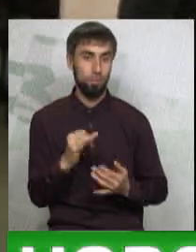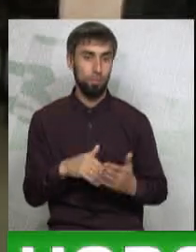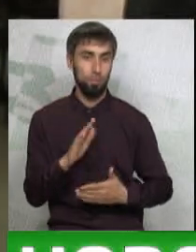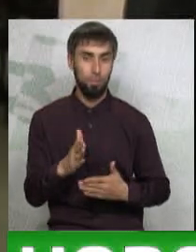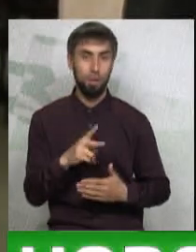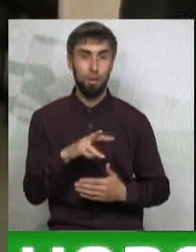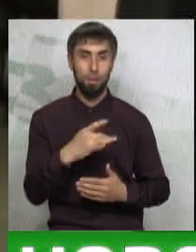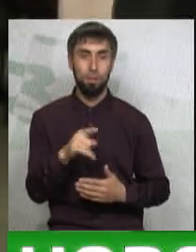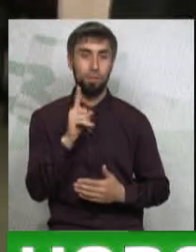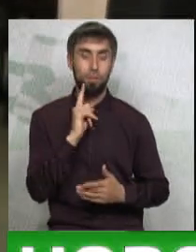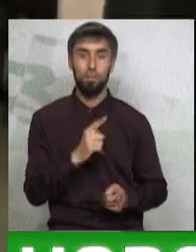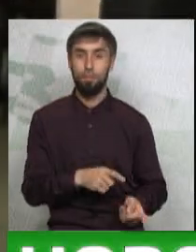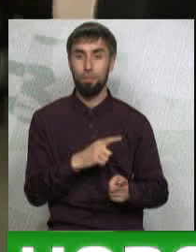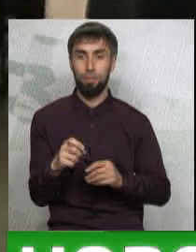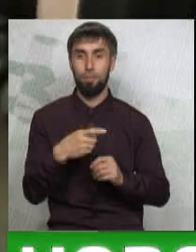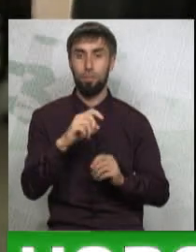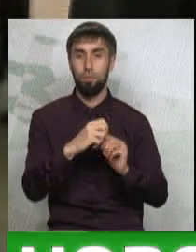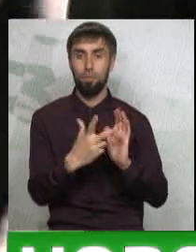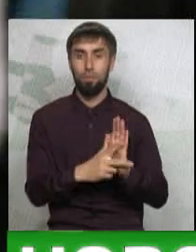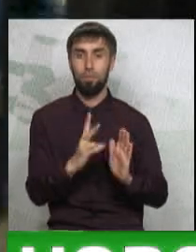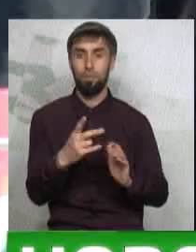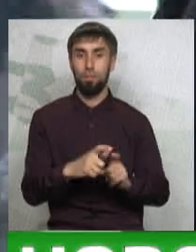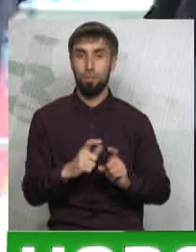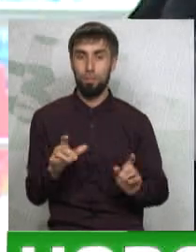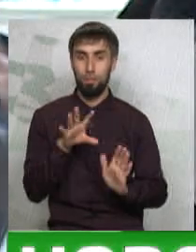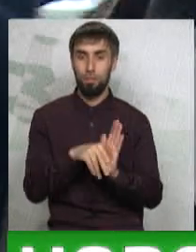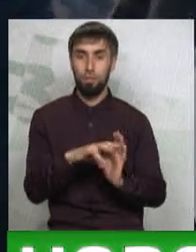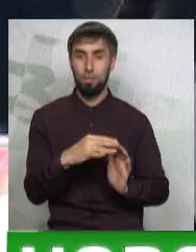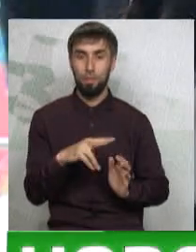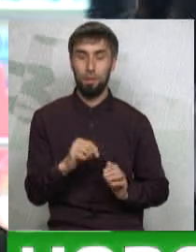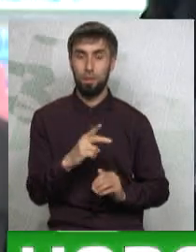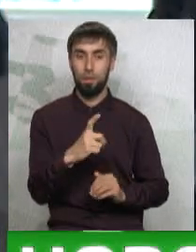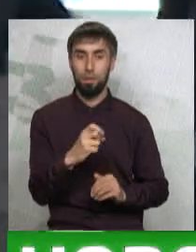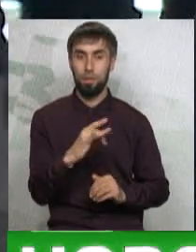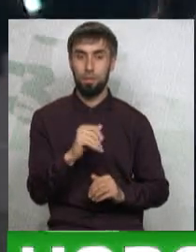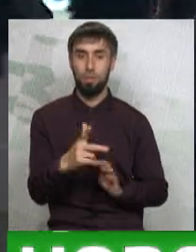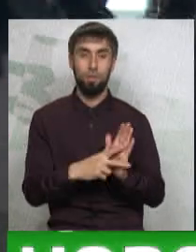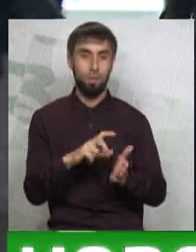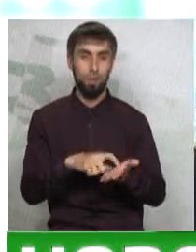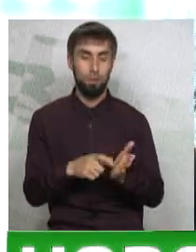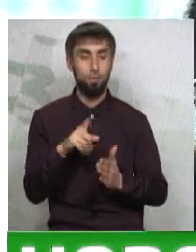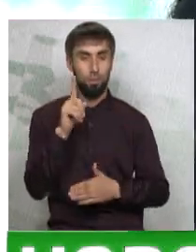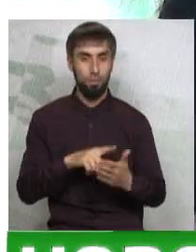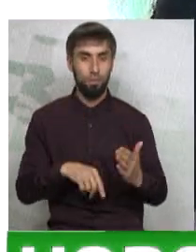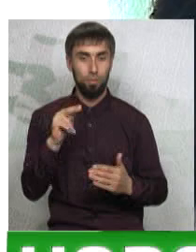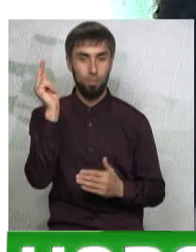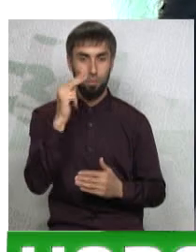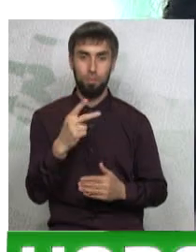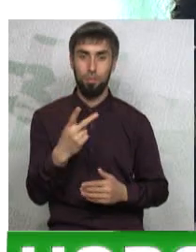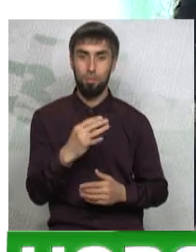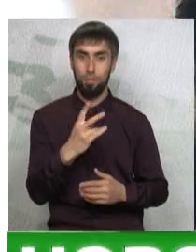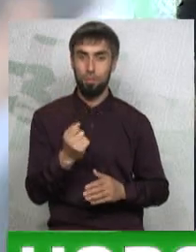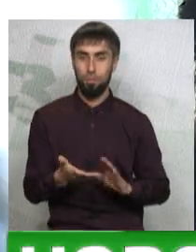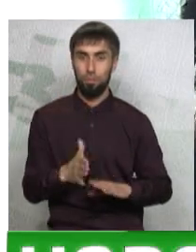Сейчас лицеисты временно базируются в 18-й Назрановской школе. Лейла Хазбиева, ученица 8 класса, признается, учиться во вторую